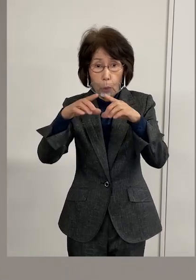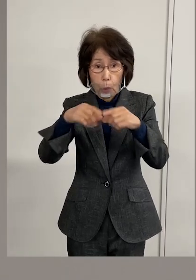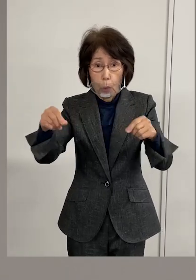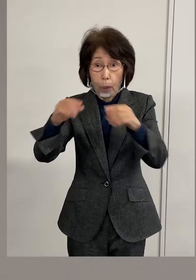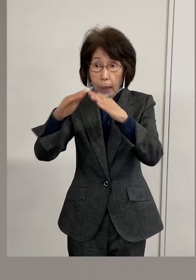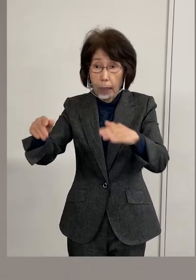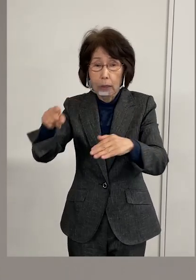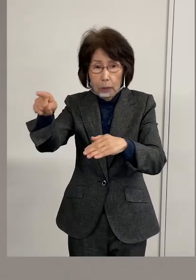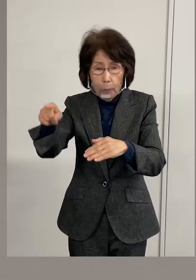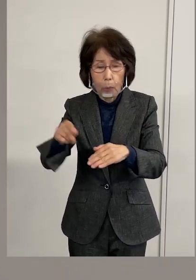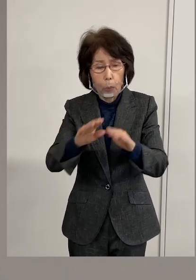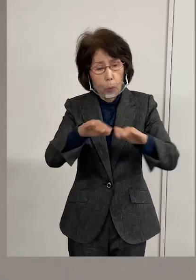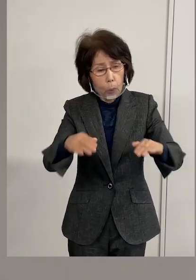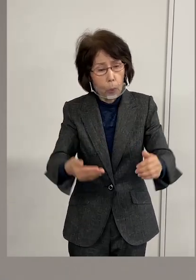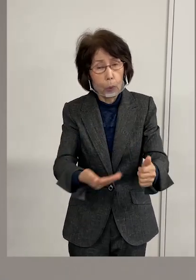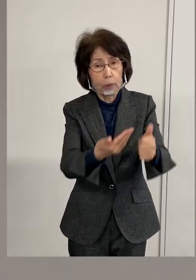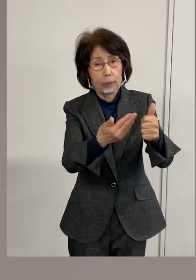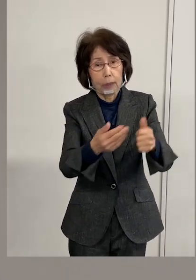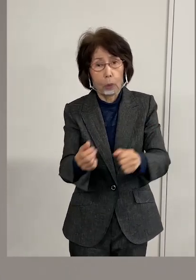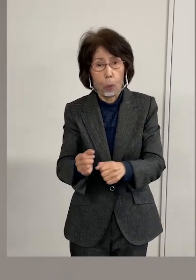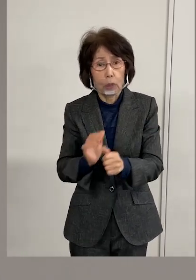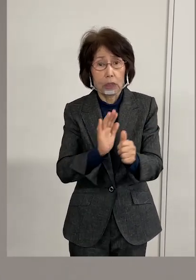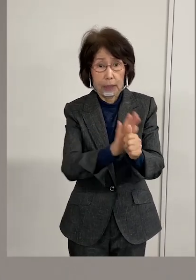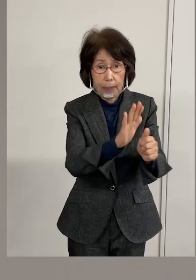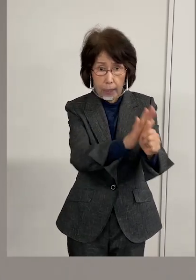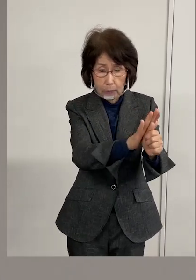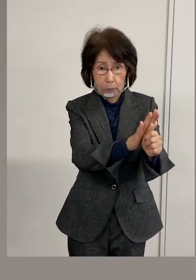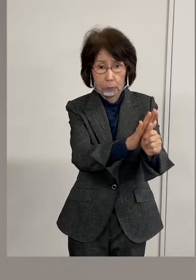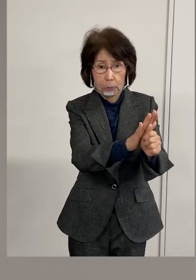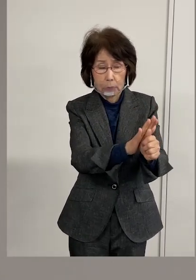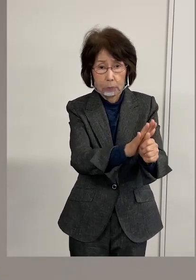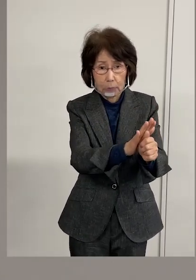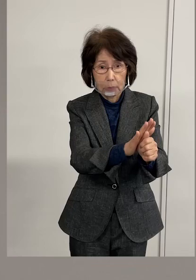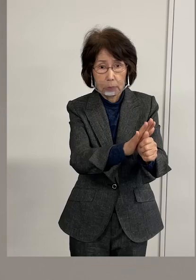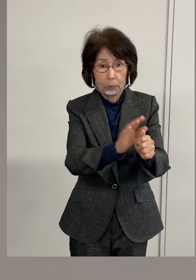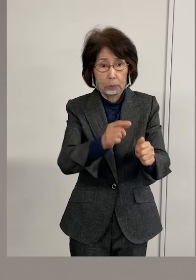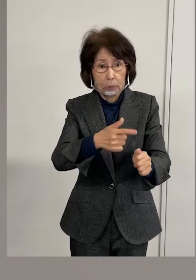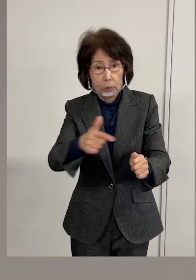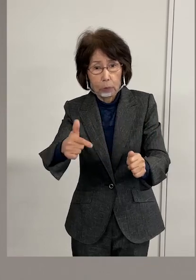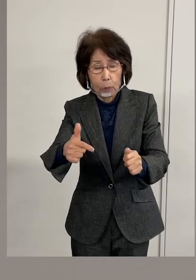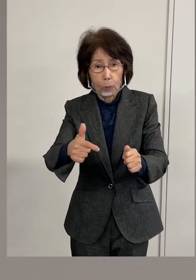育ての支援、それから、いわゆる防衛費予算、